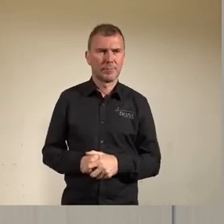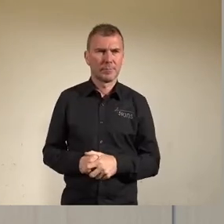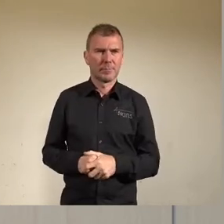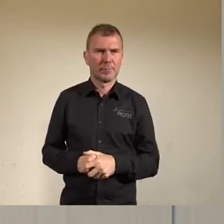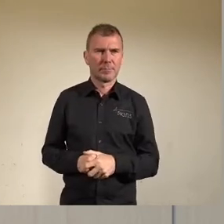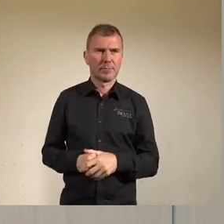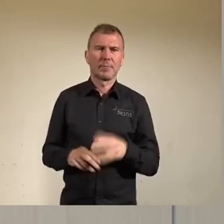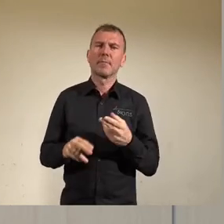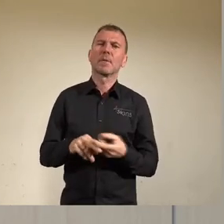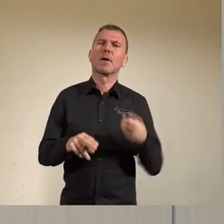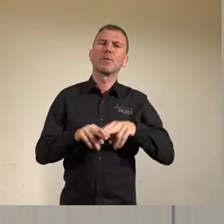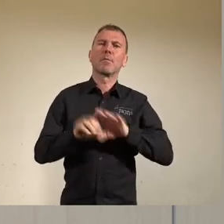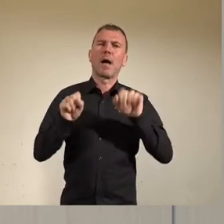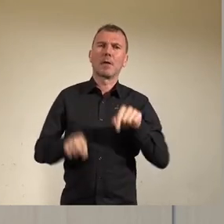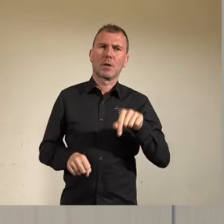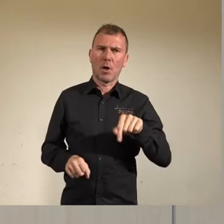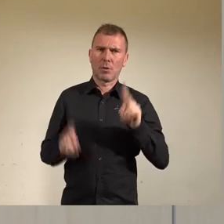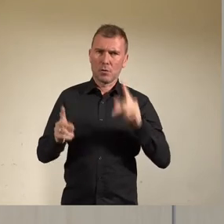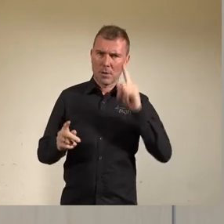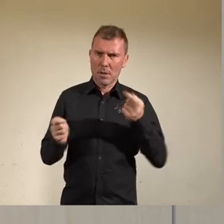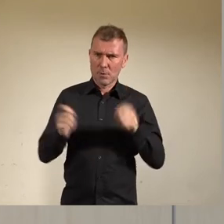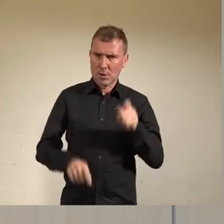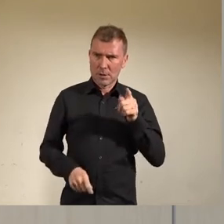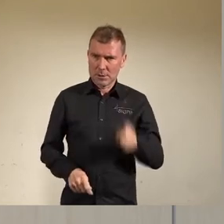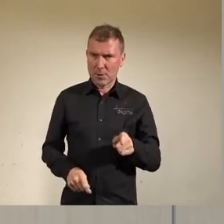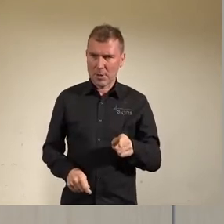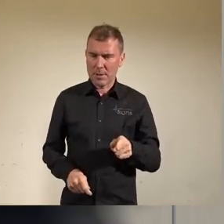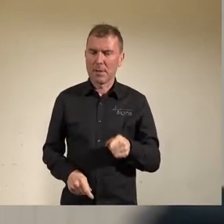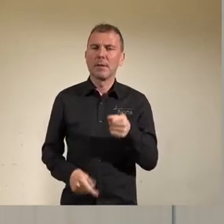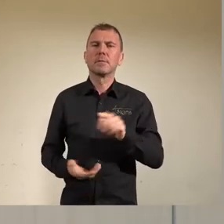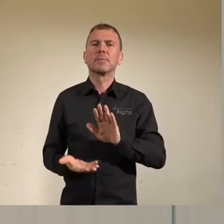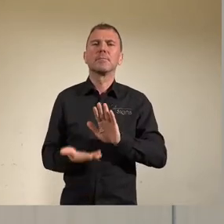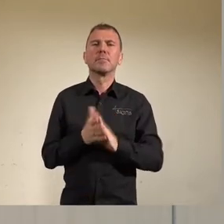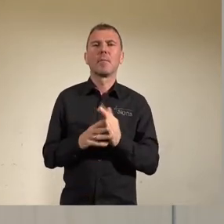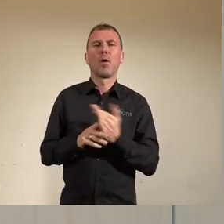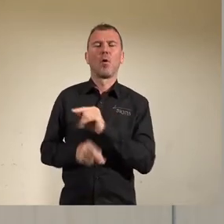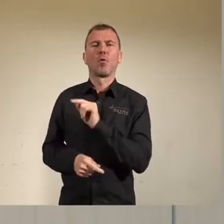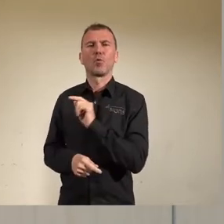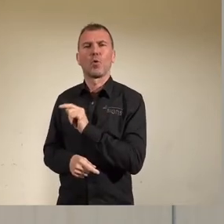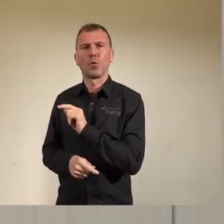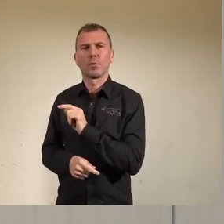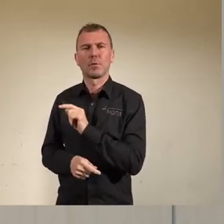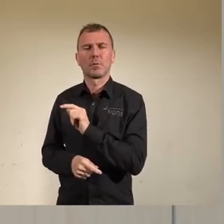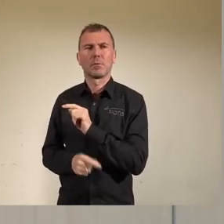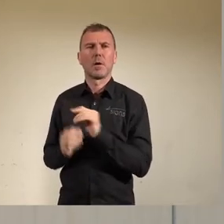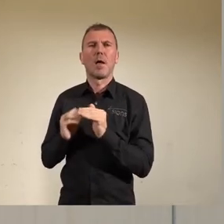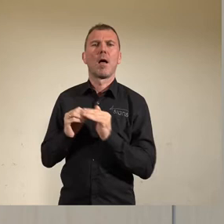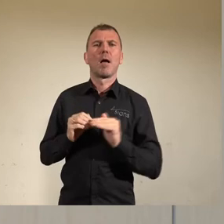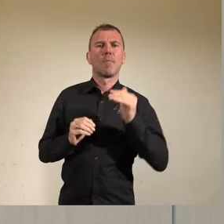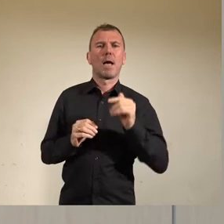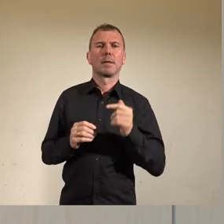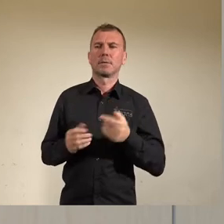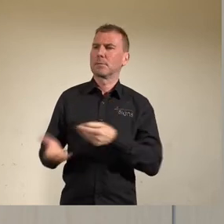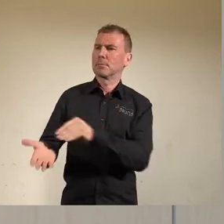Der Doppelhaushalt, den dieser Stadtrat heute beschließen soll, ist nämlich ein Deal zwischen den Grünen mit den Mehrheitsbeschaffern aus